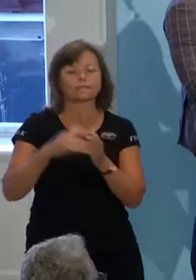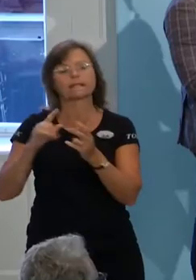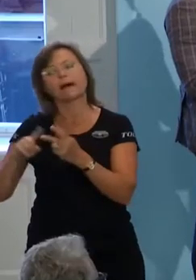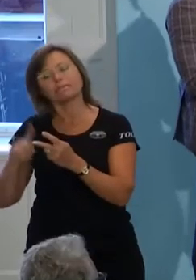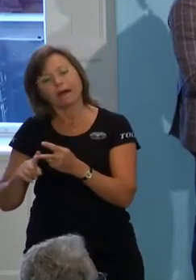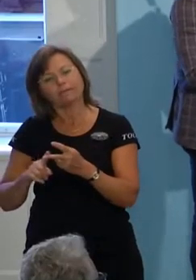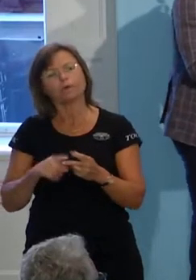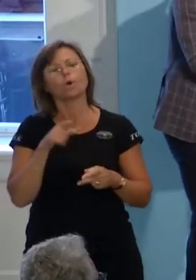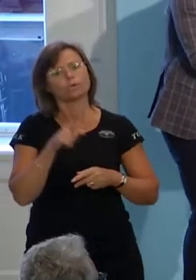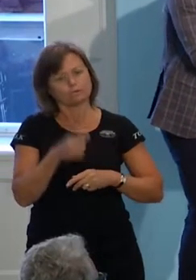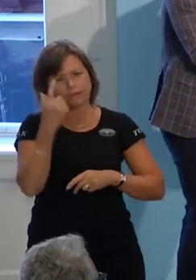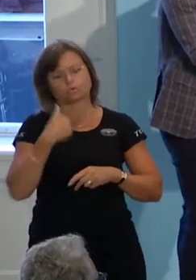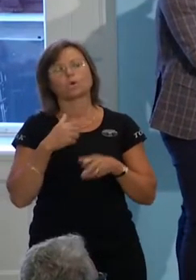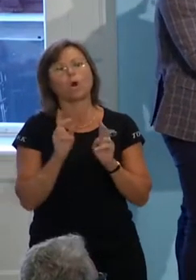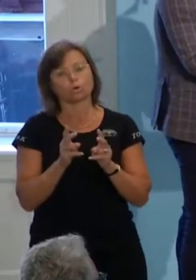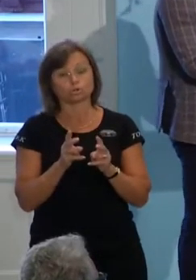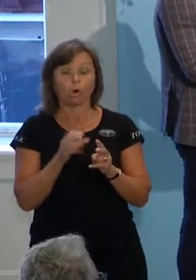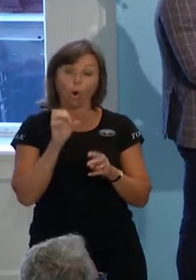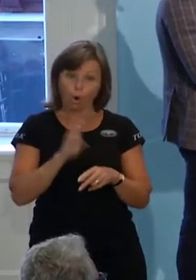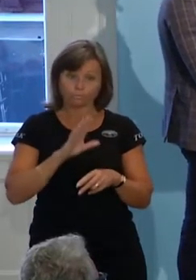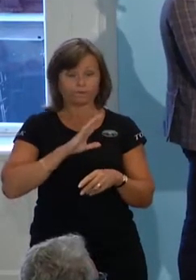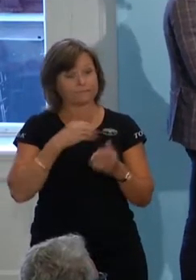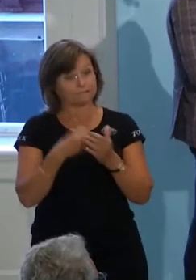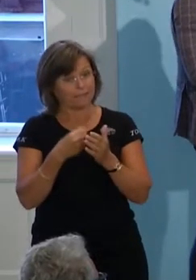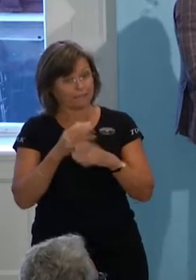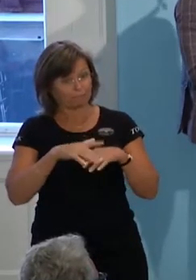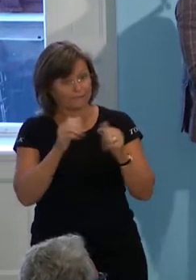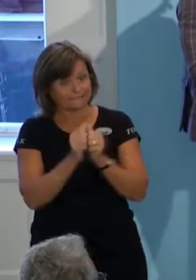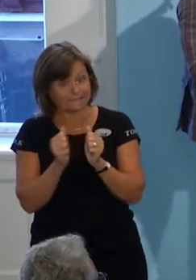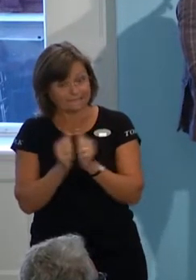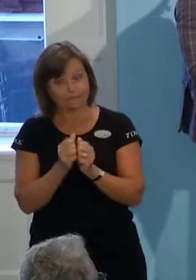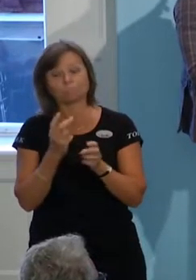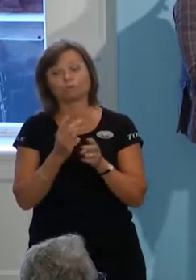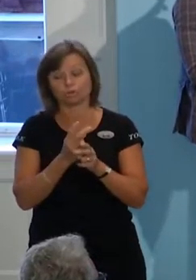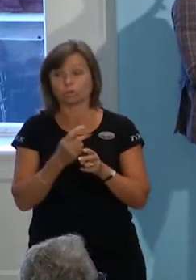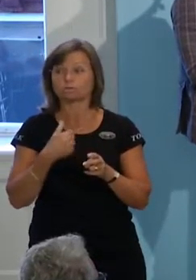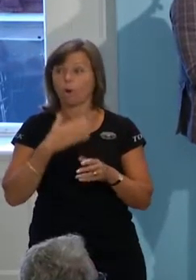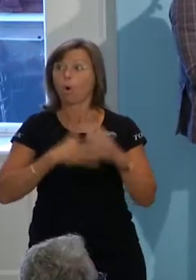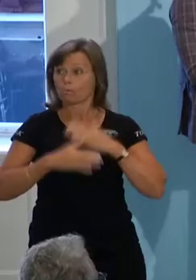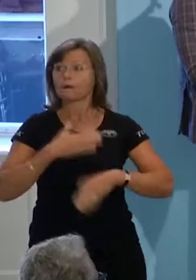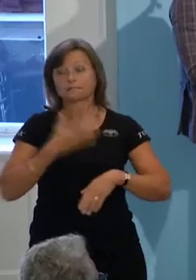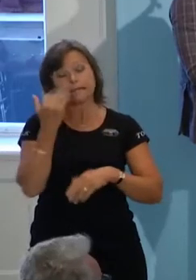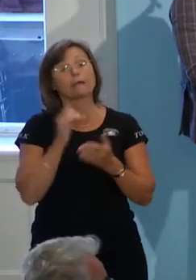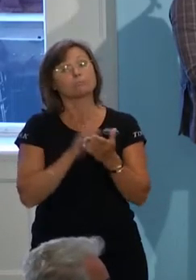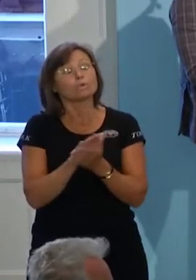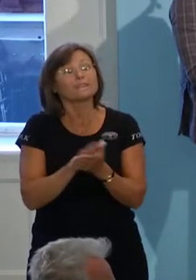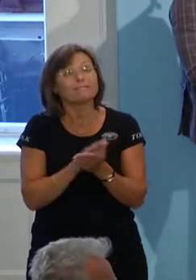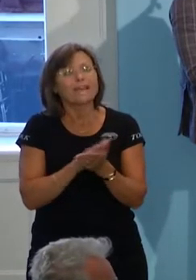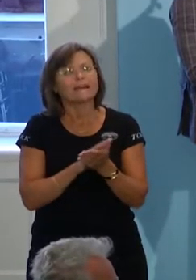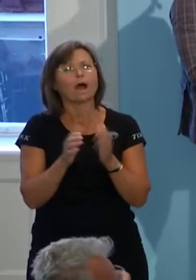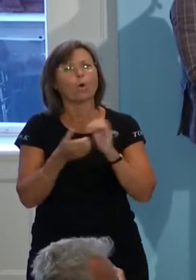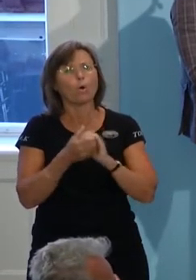Och det tror jag också kan vara, finns det medel på det sättet så hoppas jag att det skulle kunna motivera och kitta